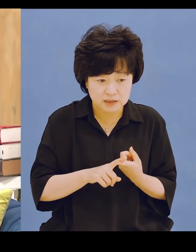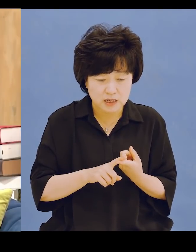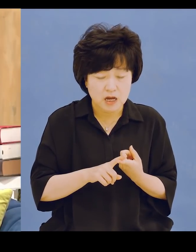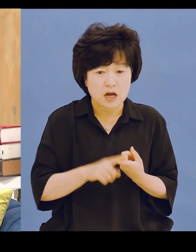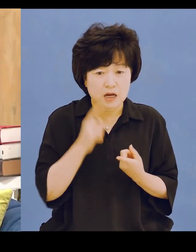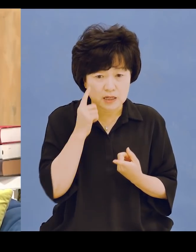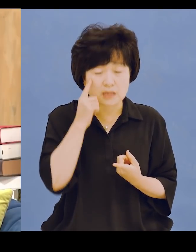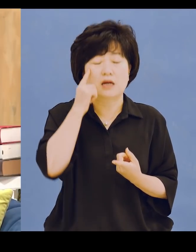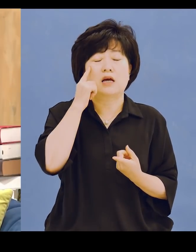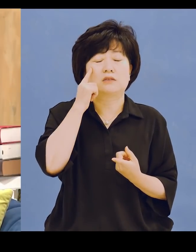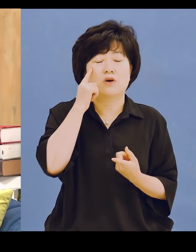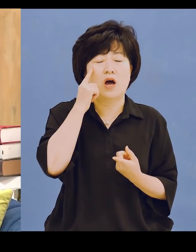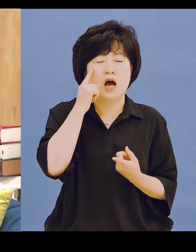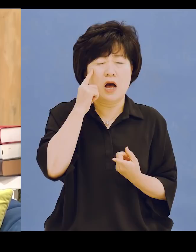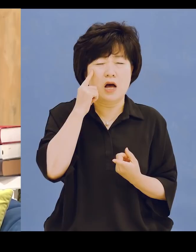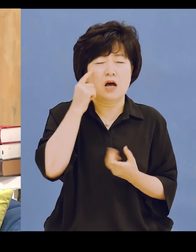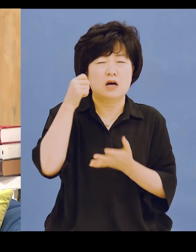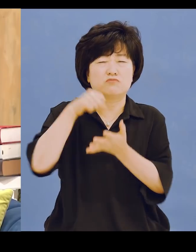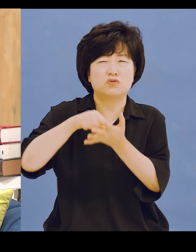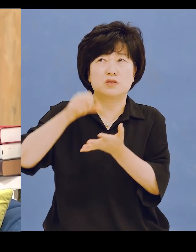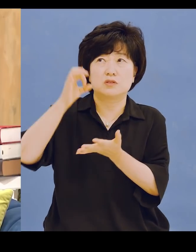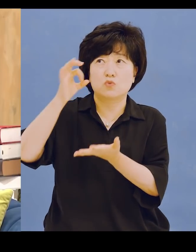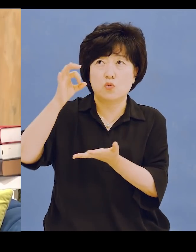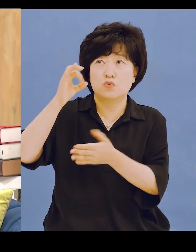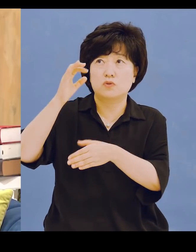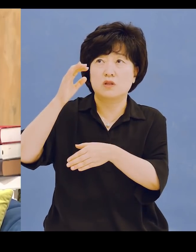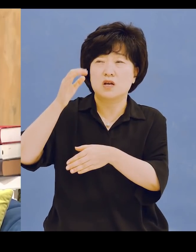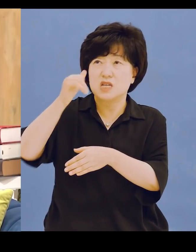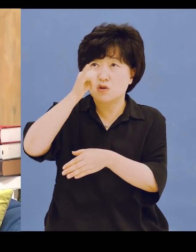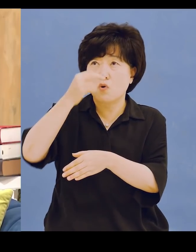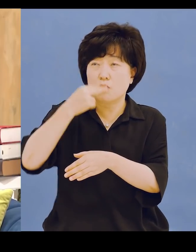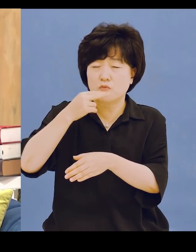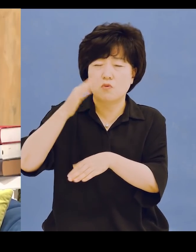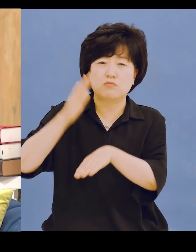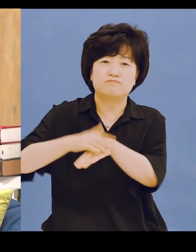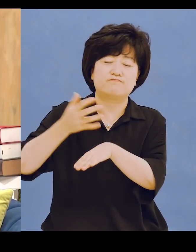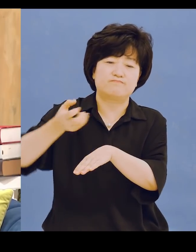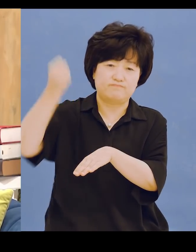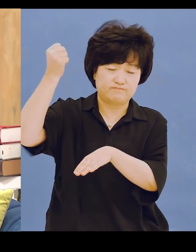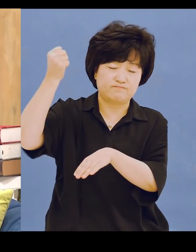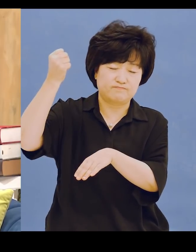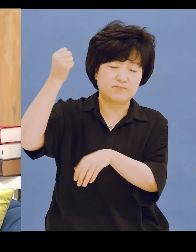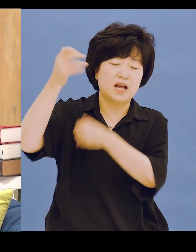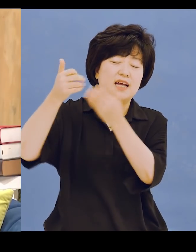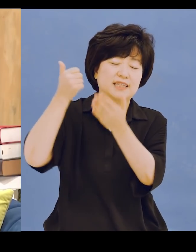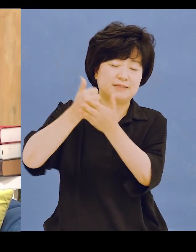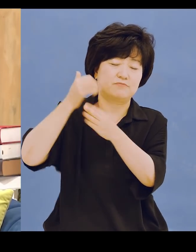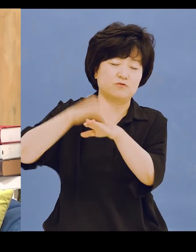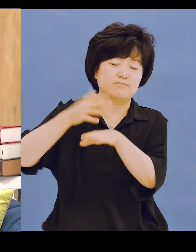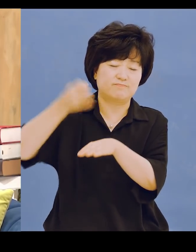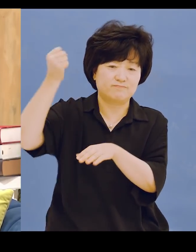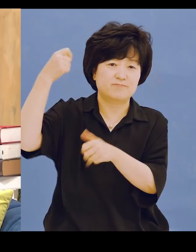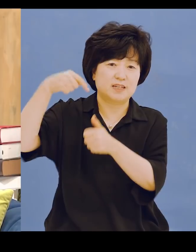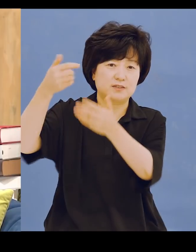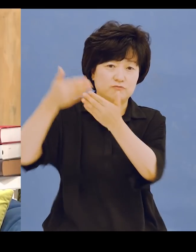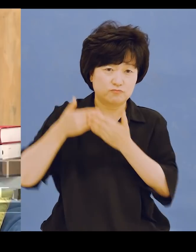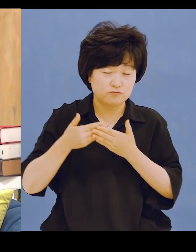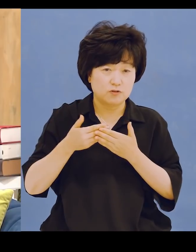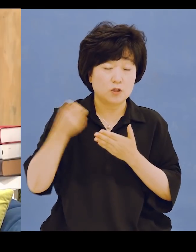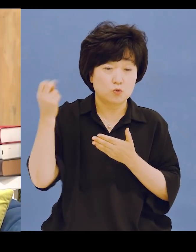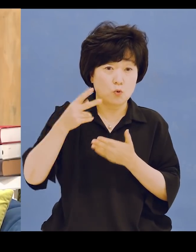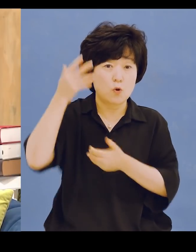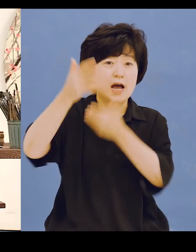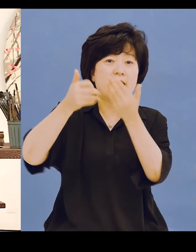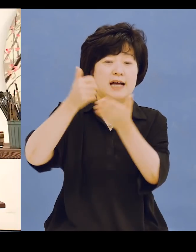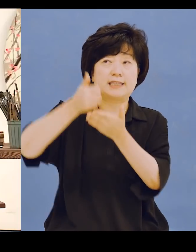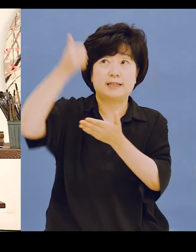자유함을 주셨어요. 예. 물질이 있고 없고는 하나님 손에 달렸다는 그 고백을 받아내셨고 두 번째가 하나님 저에게 가르치신 것은 주권에